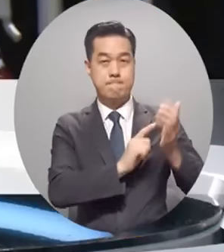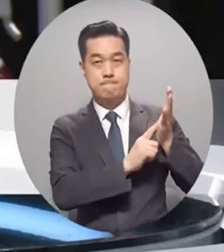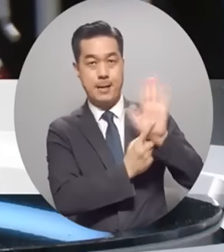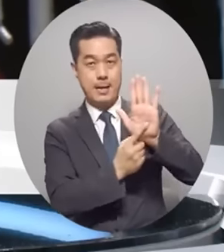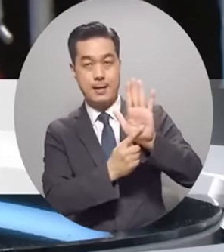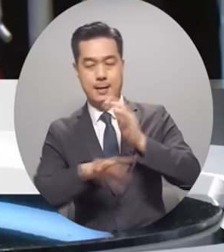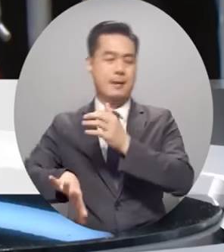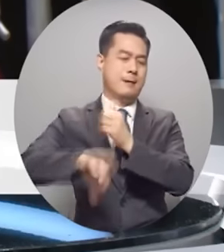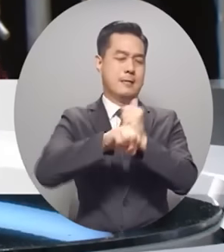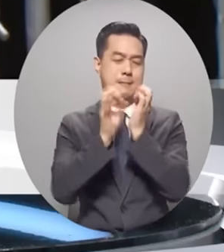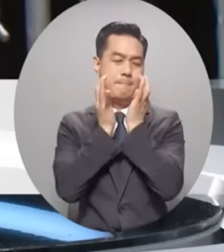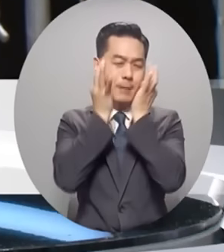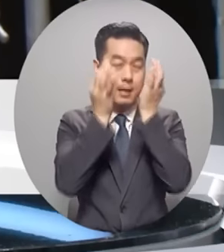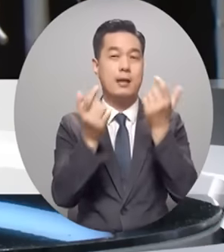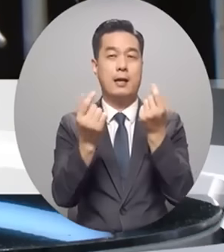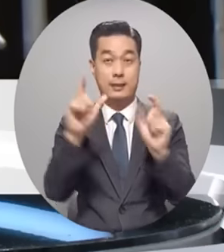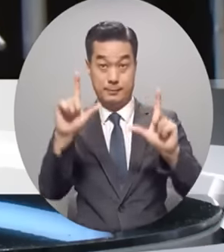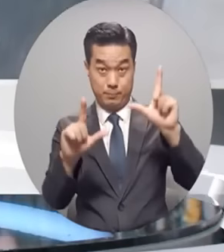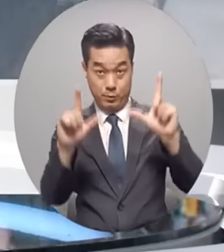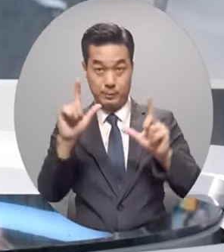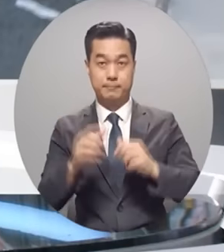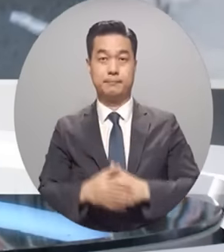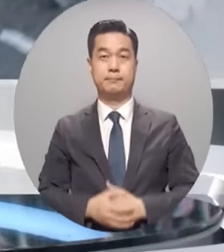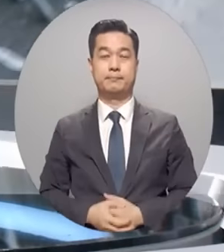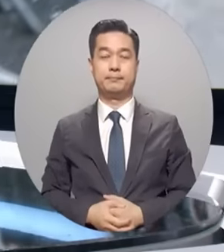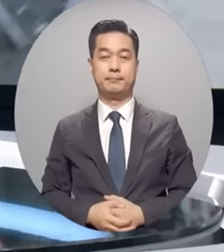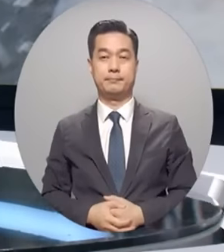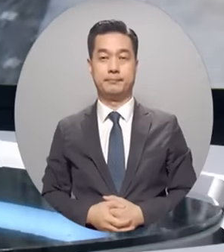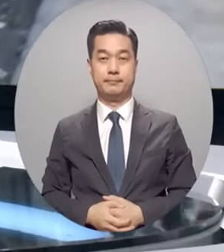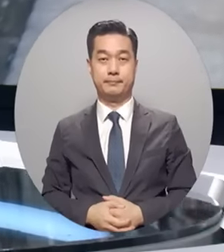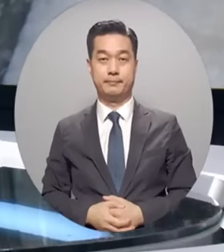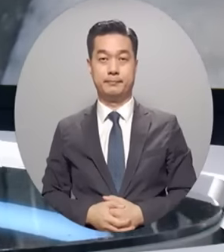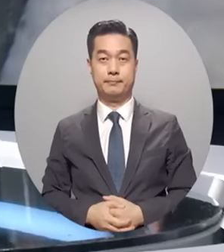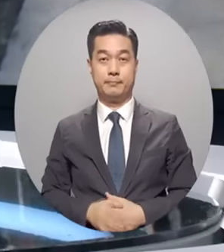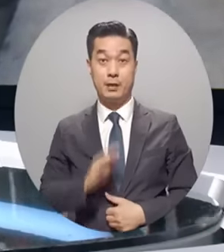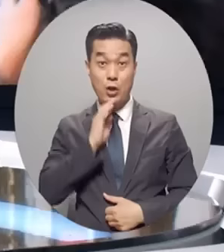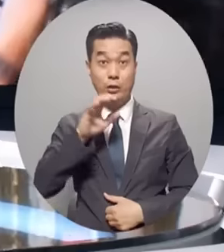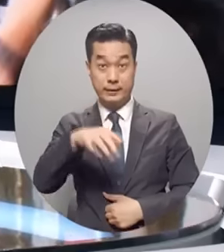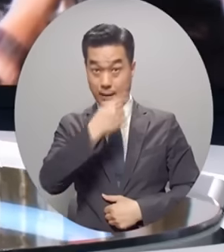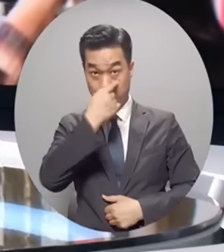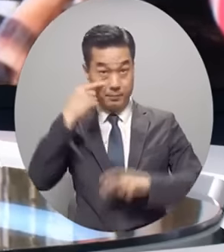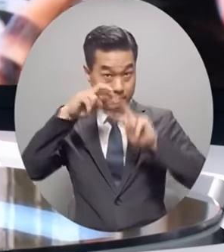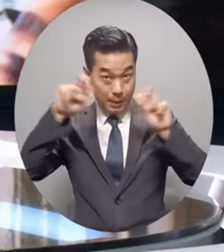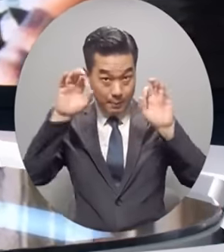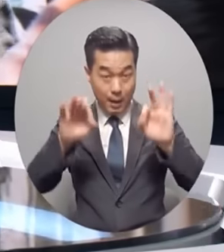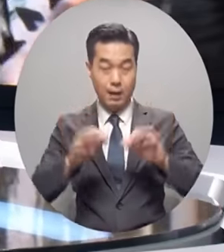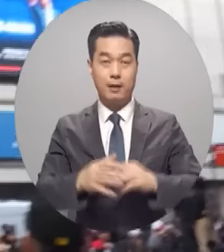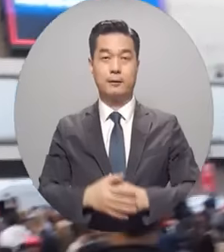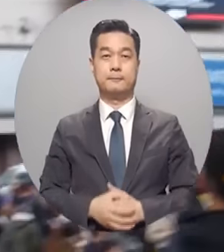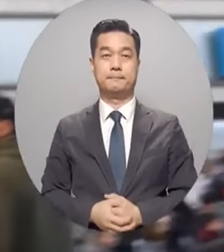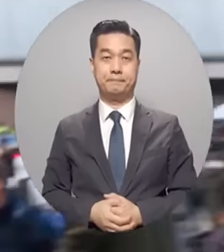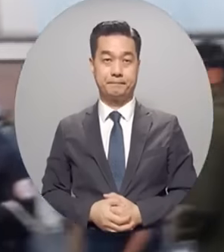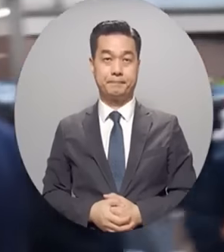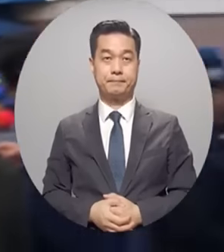지지층 결집에 나선 것으로 풀이됩니다. 뉴욕 임경아 특파원이 현장 취재했습니다.